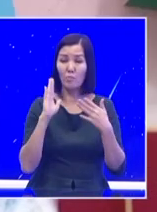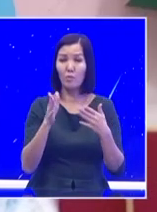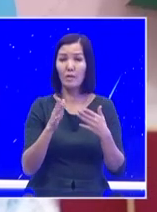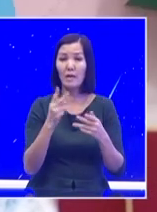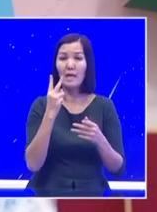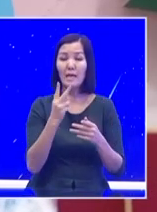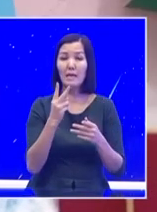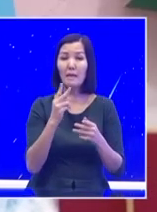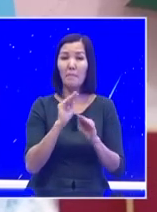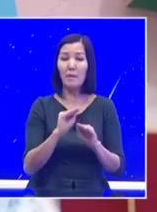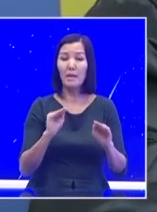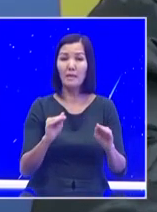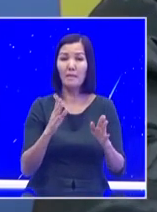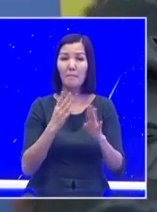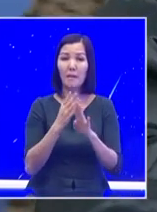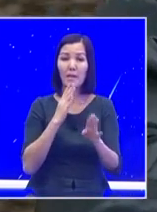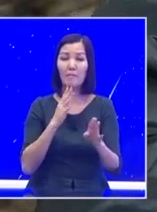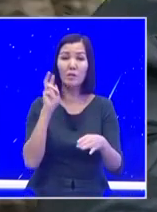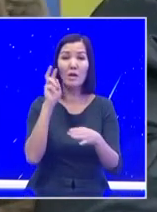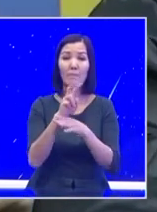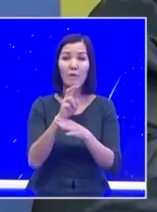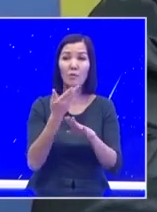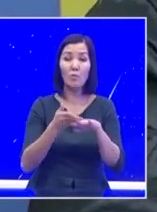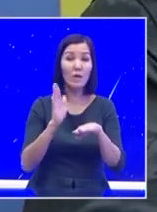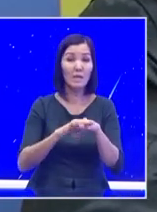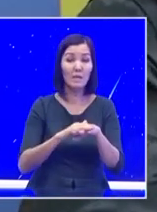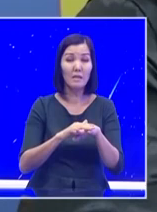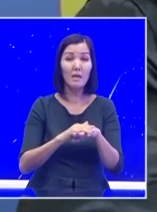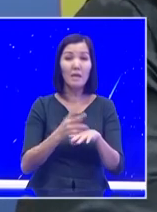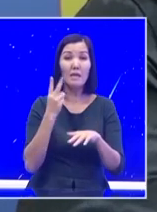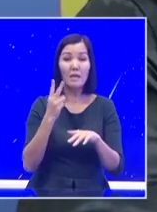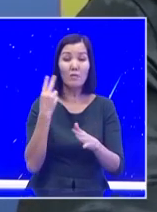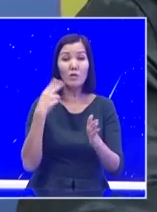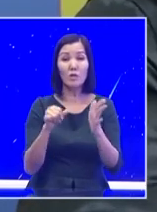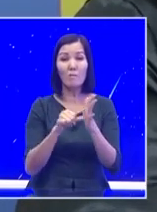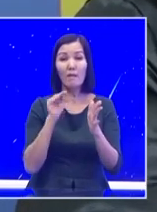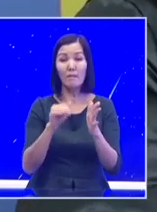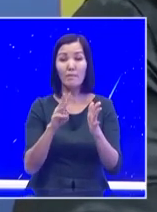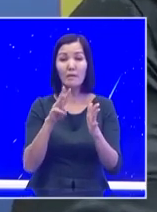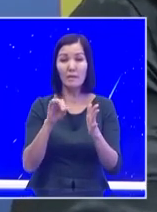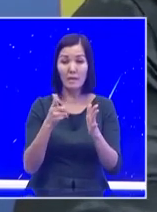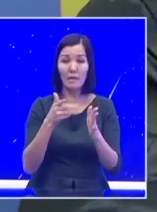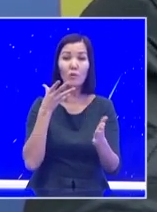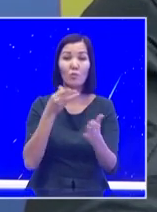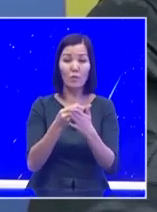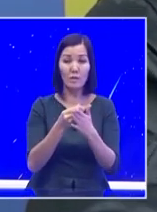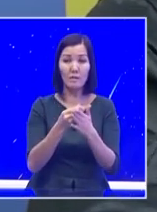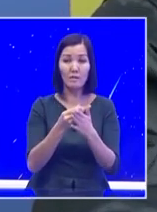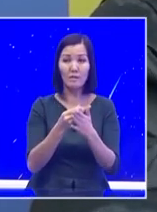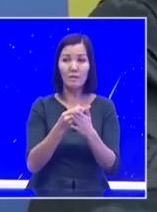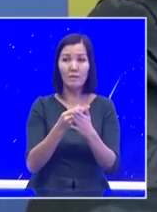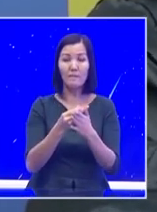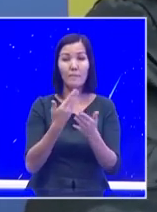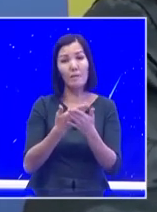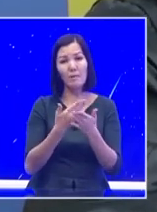Екі баланы балабақшаға апару да өзі қиын, өйткені екі балаға 26 мың теңге төлейсің. Оны